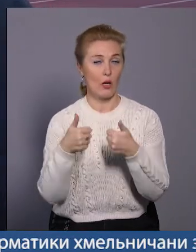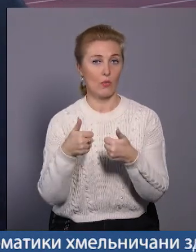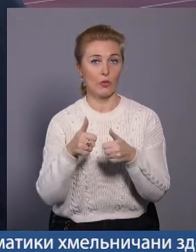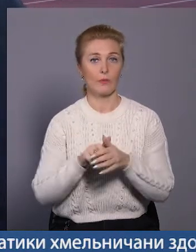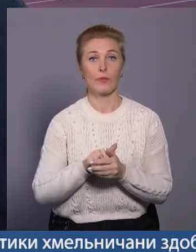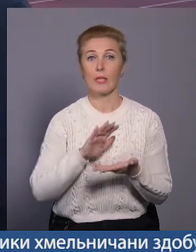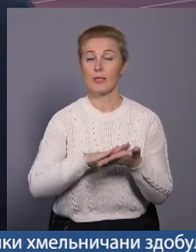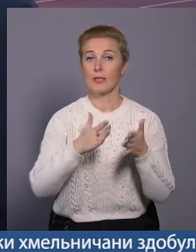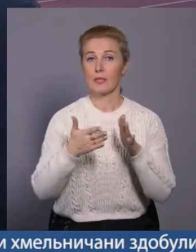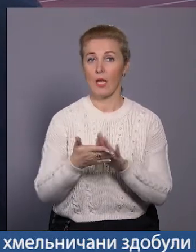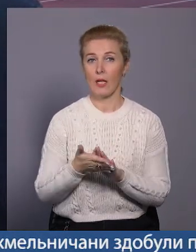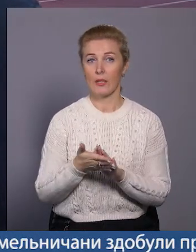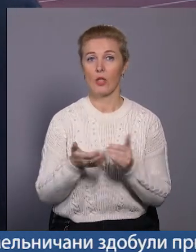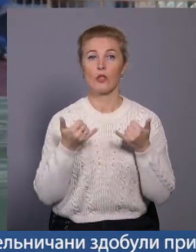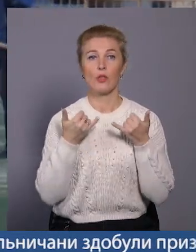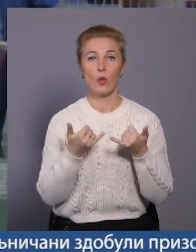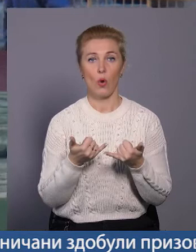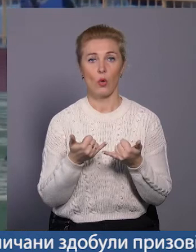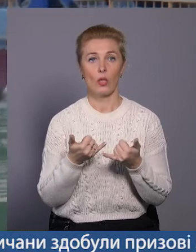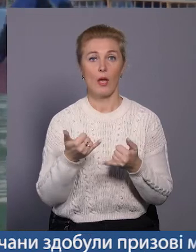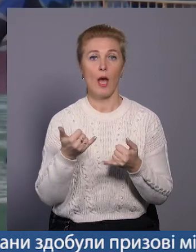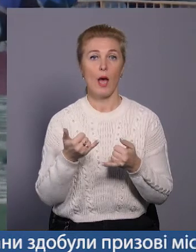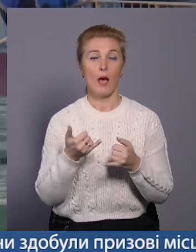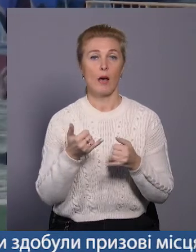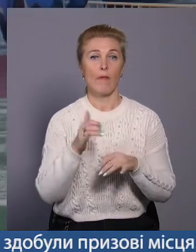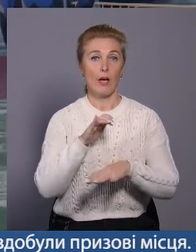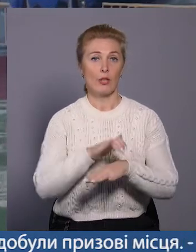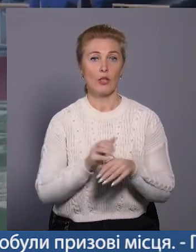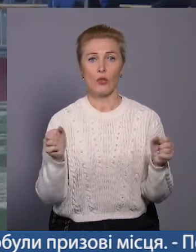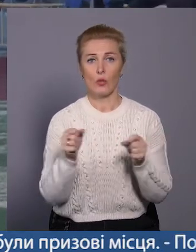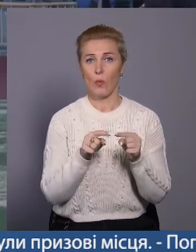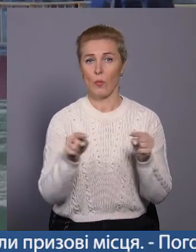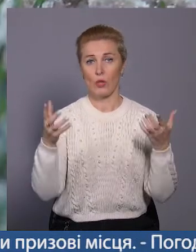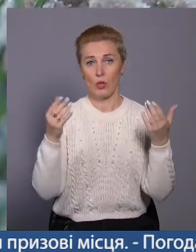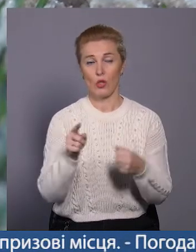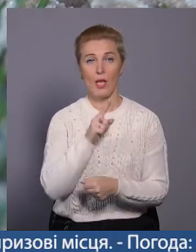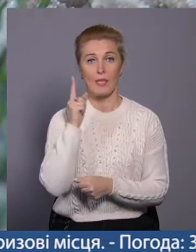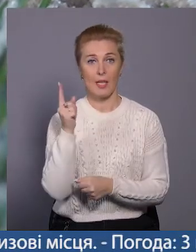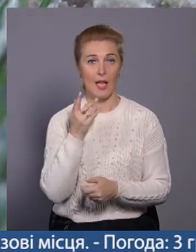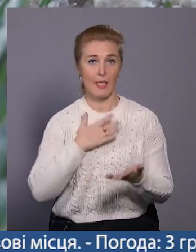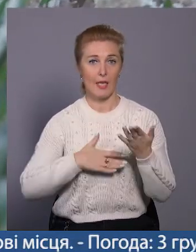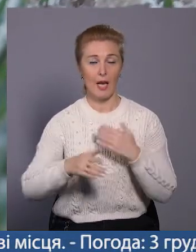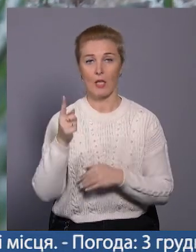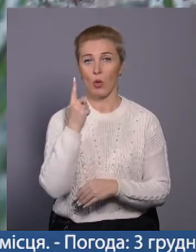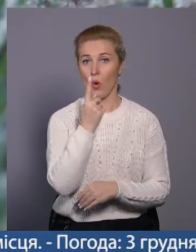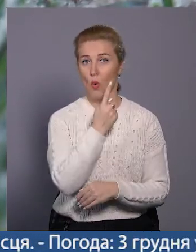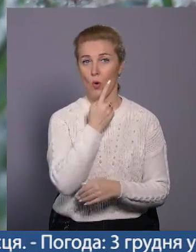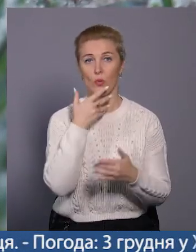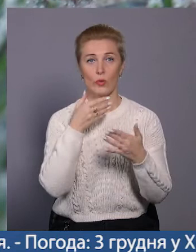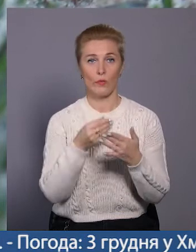газон стані. Сьогодні вже фактично зимовий період, воно ще зелене і радує око